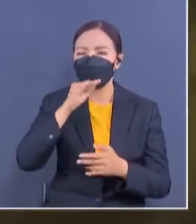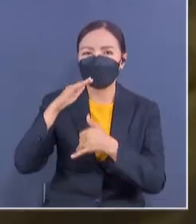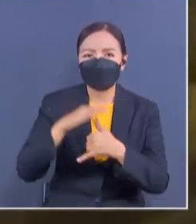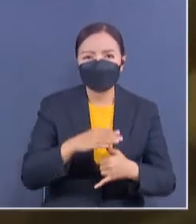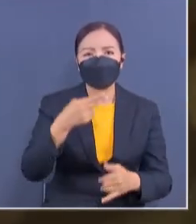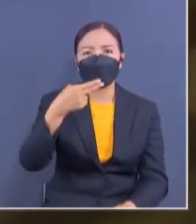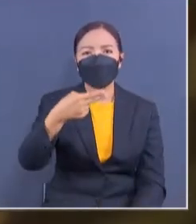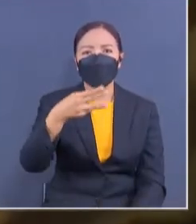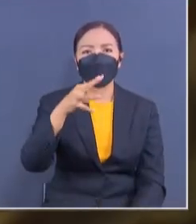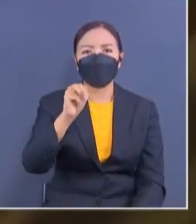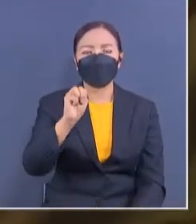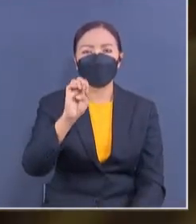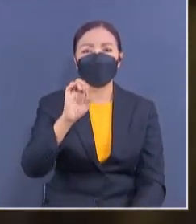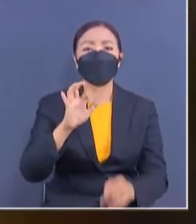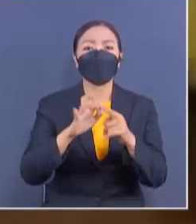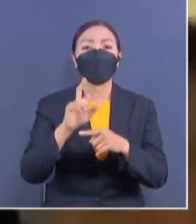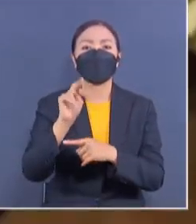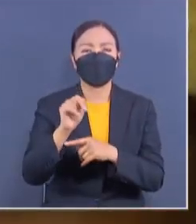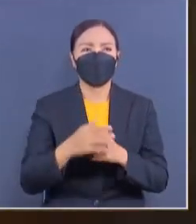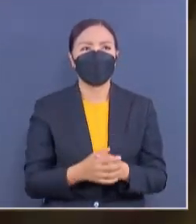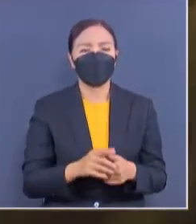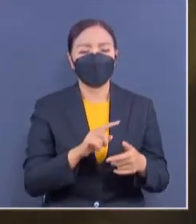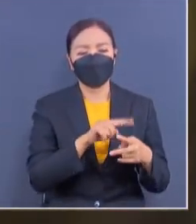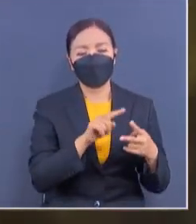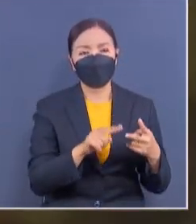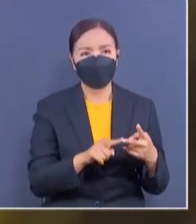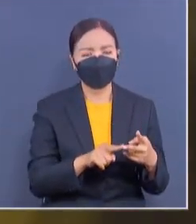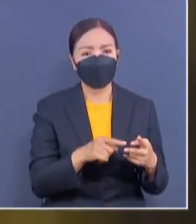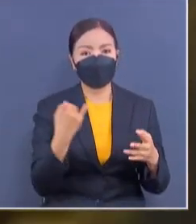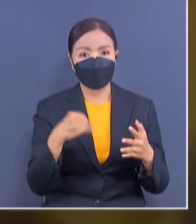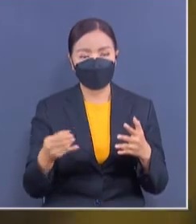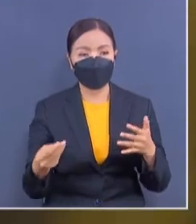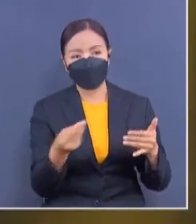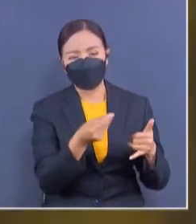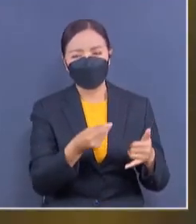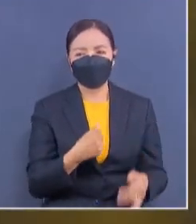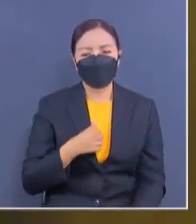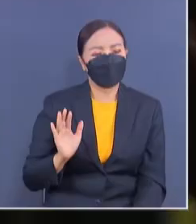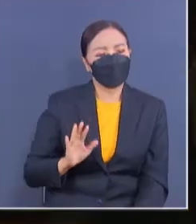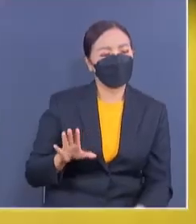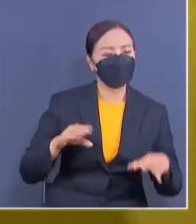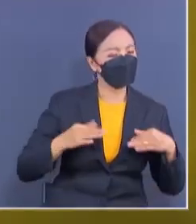ฏิบัติหน้าที่แต่ว่าชายคนดังกล่าวให้การปฏิเสธทุกข้อกล่าวหาแล้วก็บอกด้วยเ